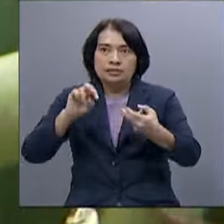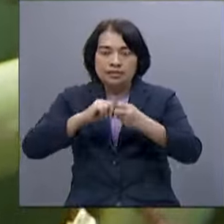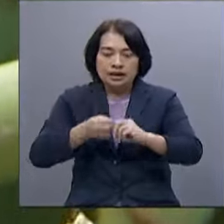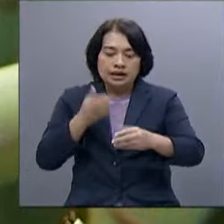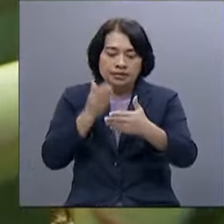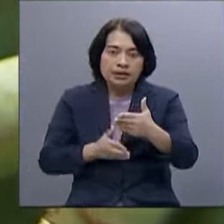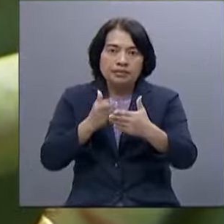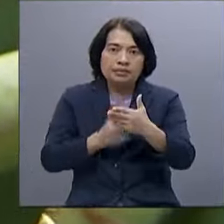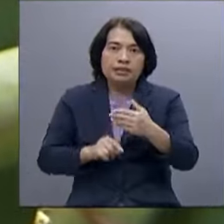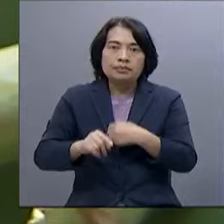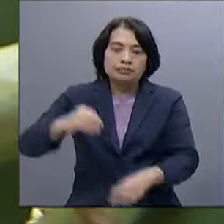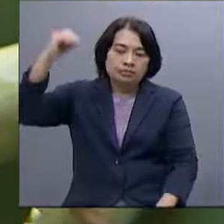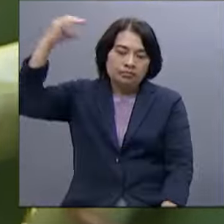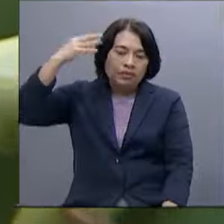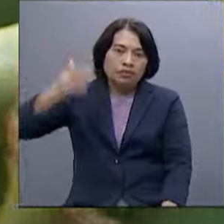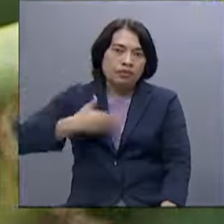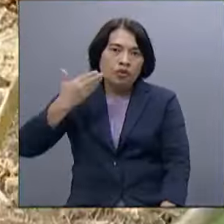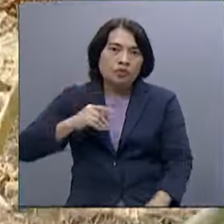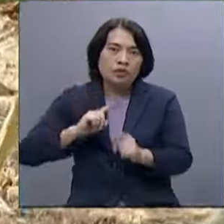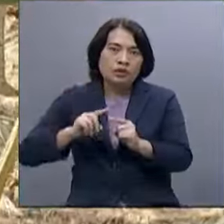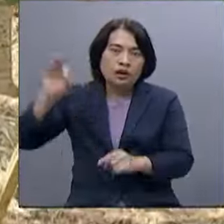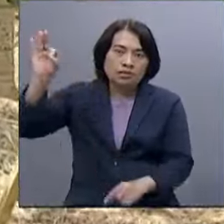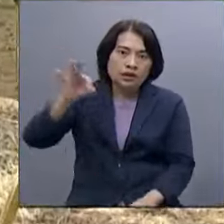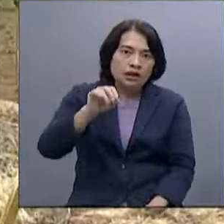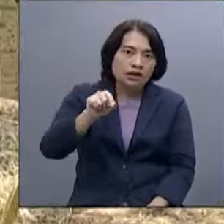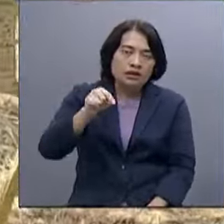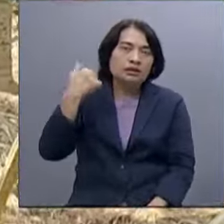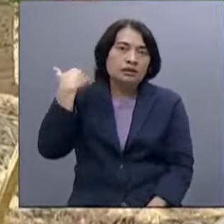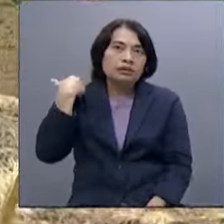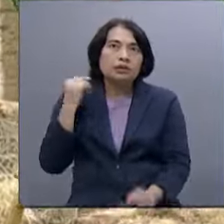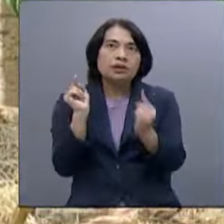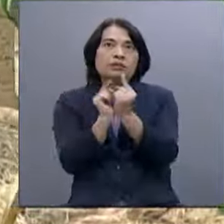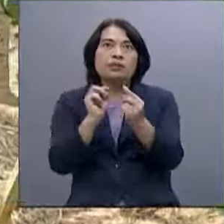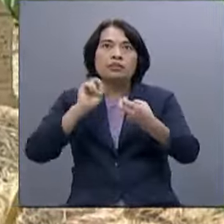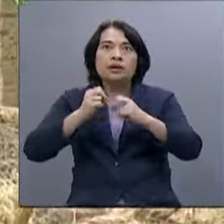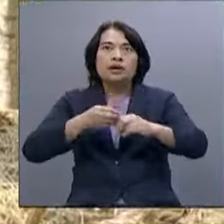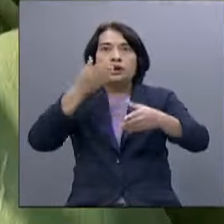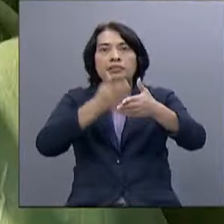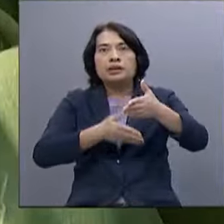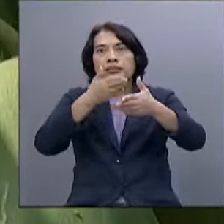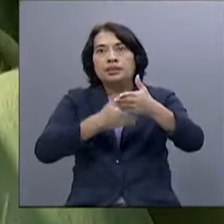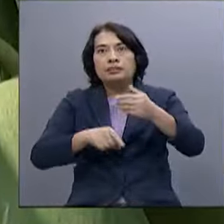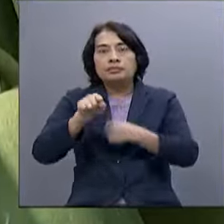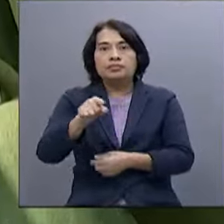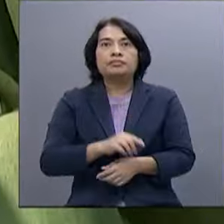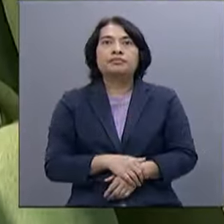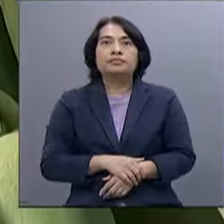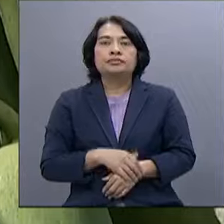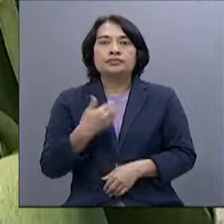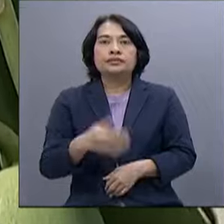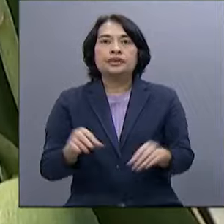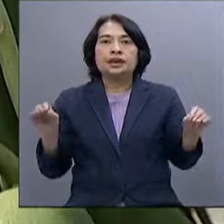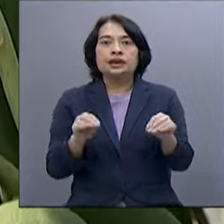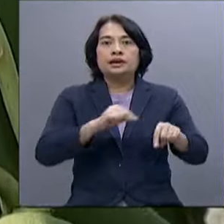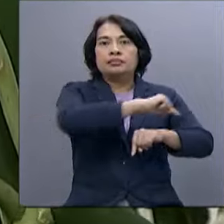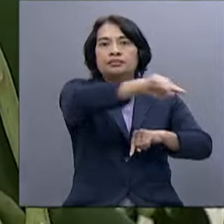พวกสภาพอากาศแล้วก็พวกแมลงนี้ครับแมลงอพยพอย่างเงี้ยก็มีผลแล้วก็สิ่งรอบข้างนะครับที่จะมาโดนมะละกอก็มี